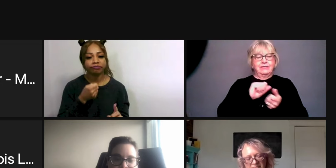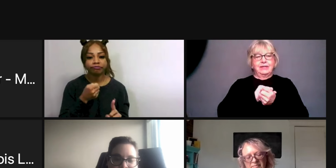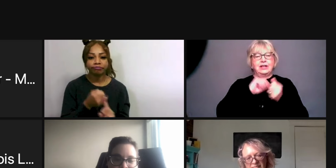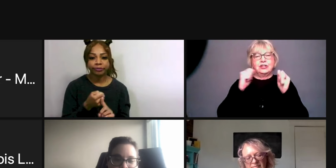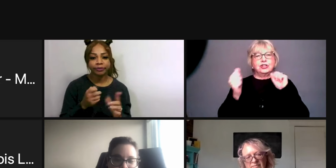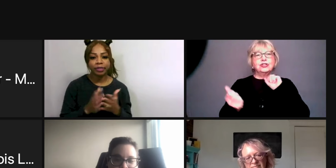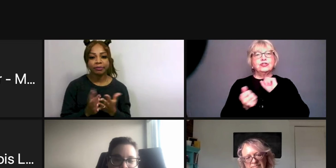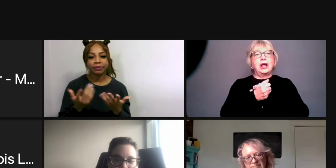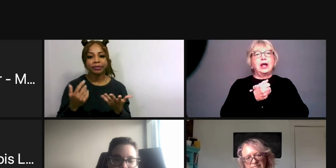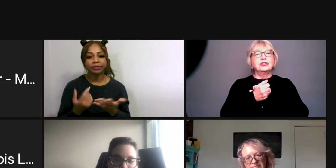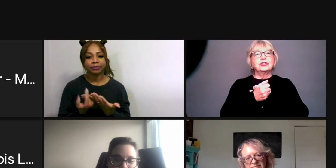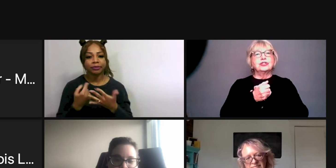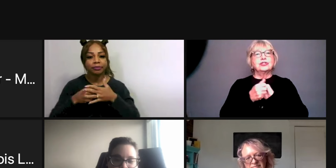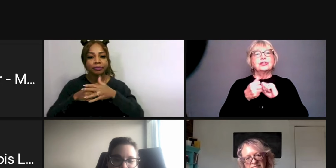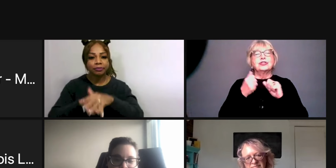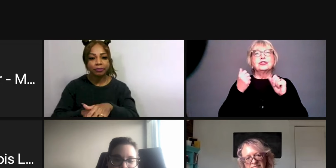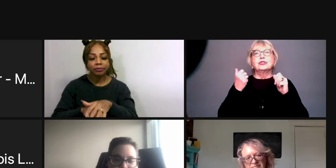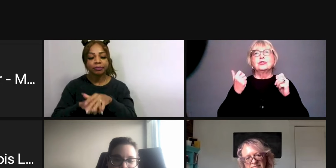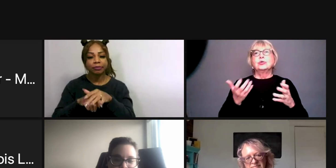les conversations